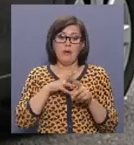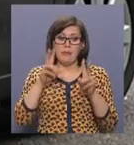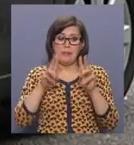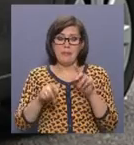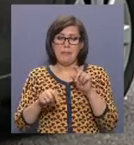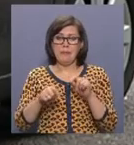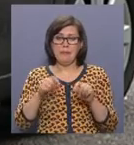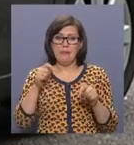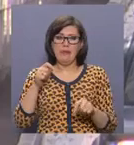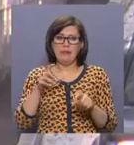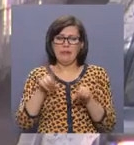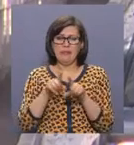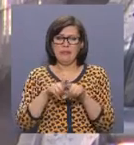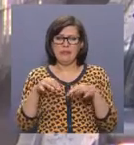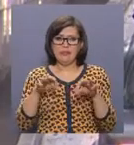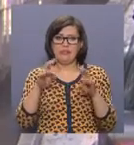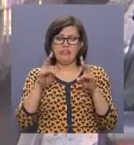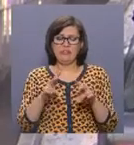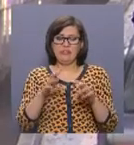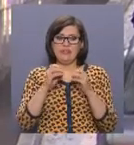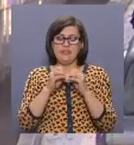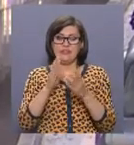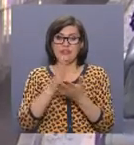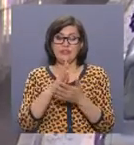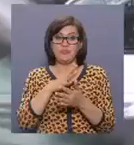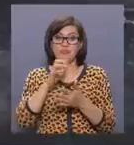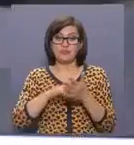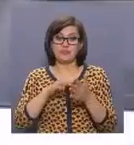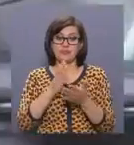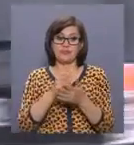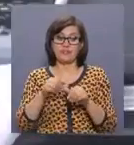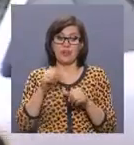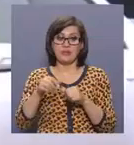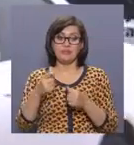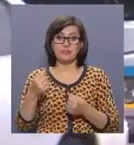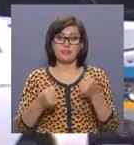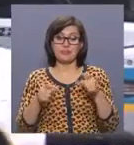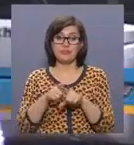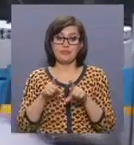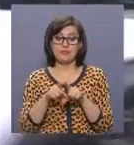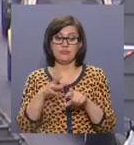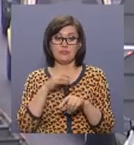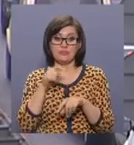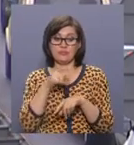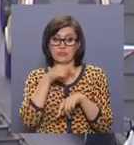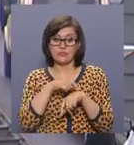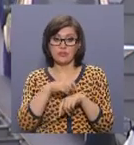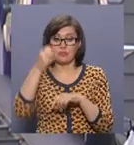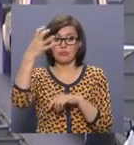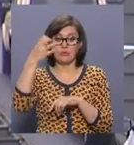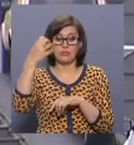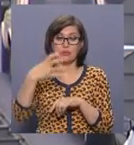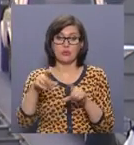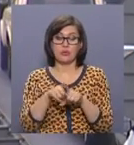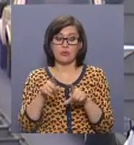ережесін қатаң сақтамауы жол көлік оқиғаларының жиі орын алуына сеп болады. Әсіресе жүргізушілердің алтын уақытын бағдаршамдар мен